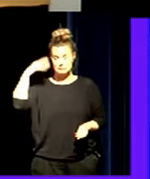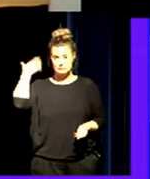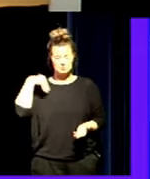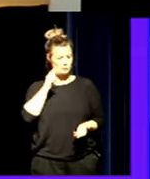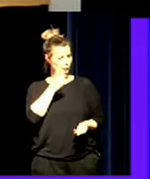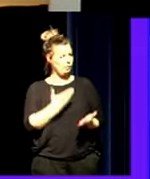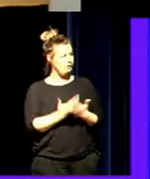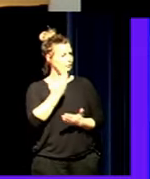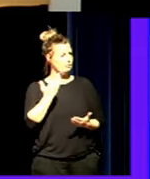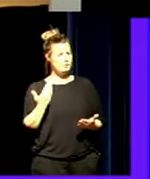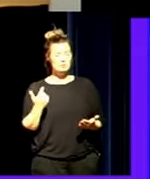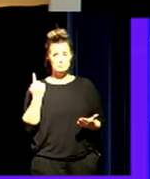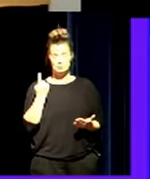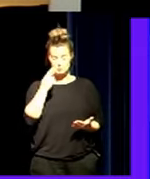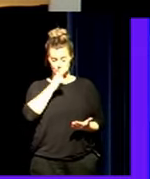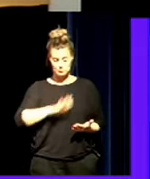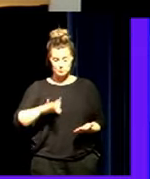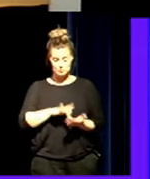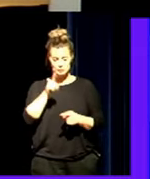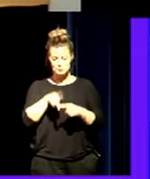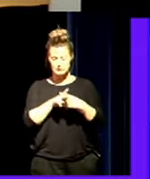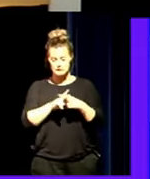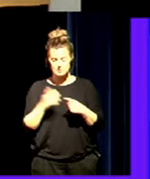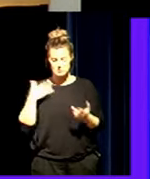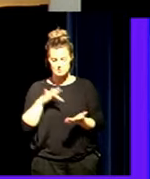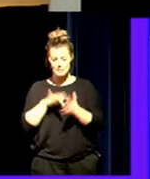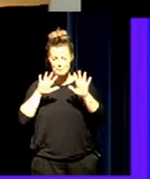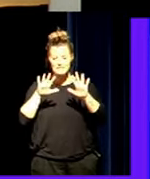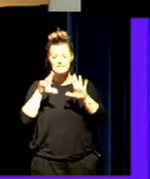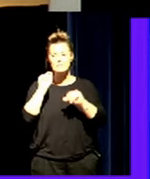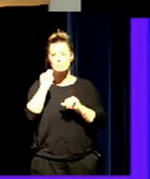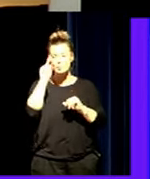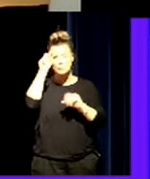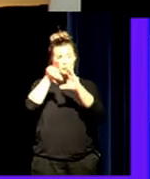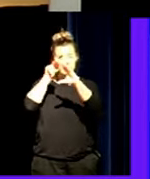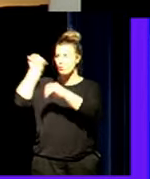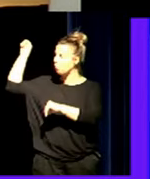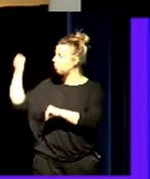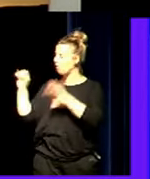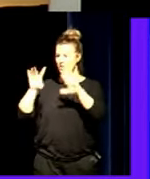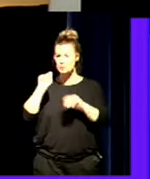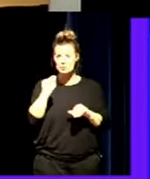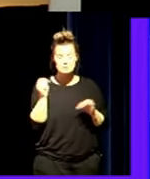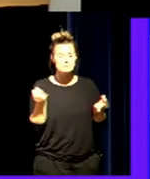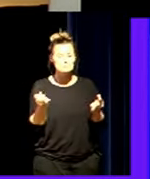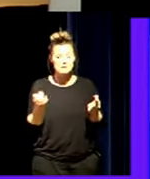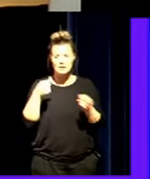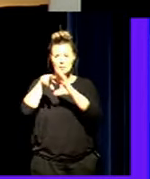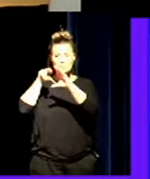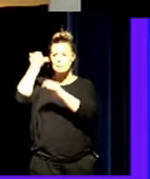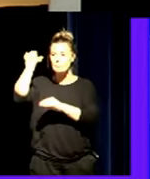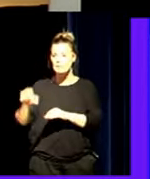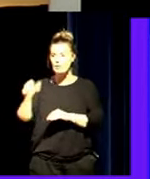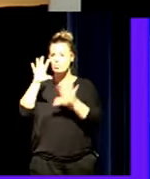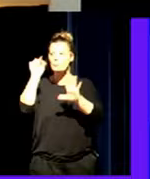bat, gaugoen taller baten, eta zen 10 minutuko bideo bat. Zer gertatzen 10 minutuko bideo bat egin?